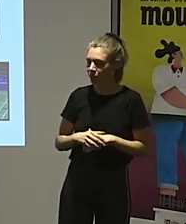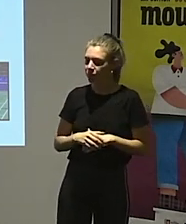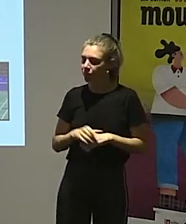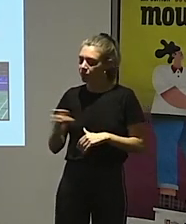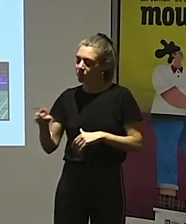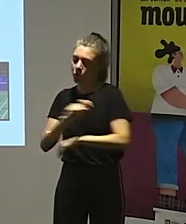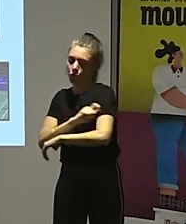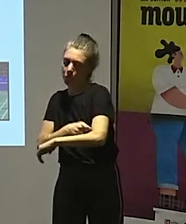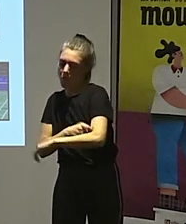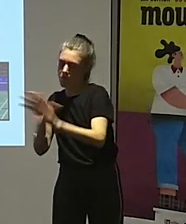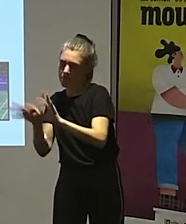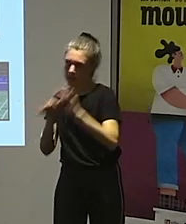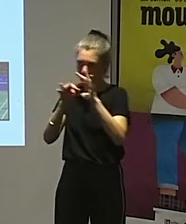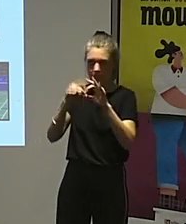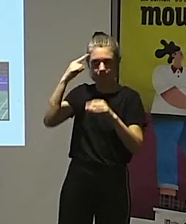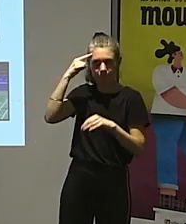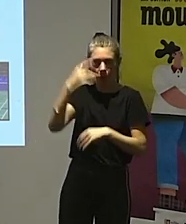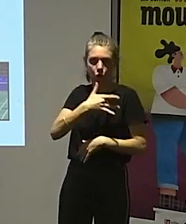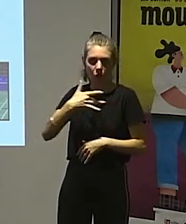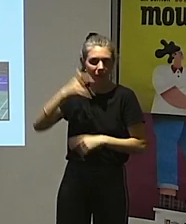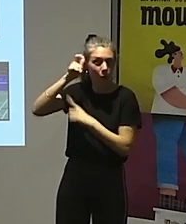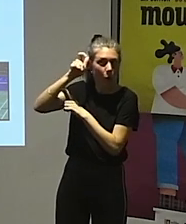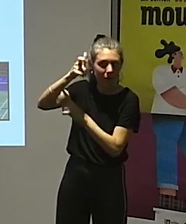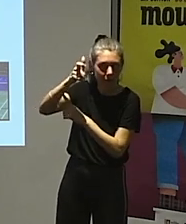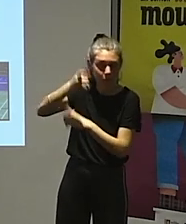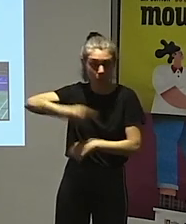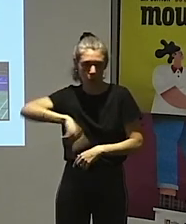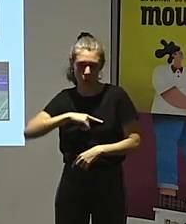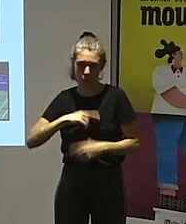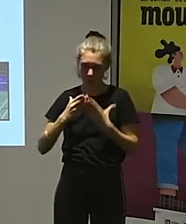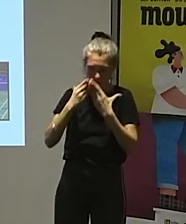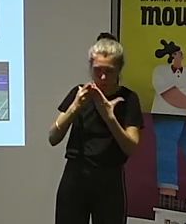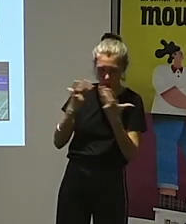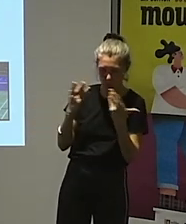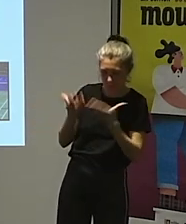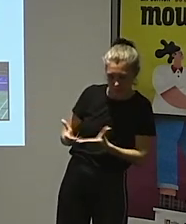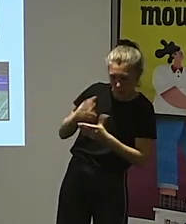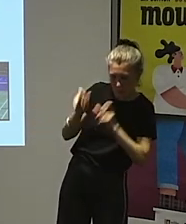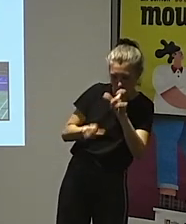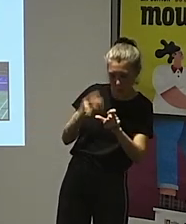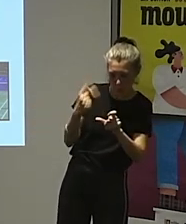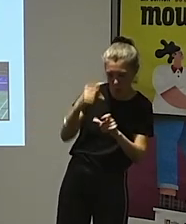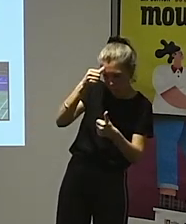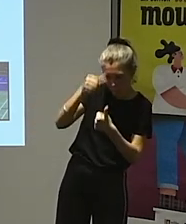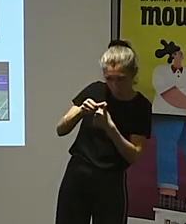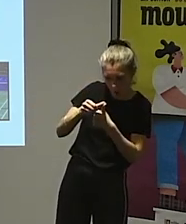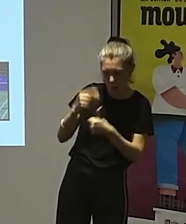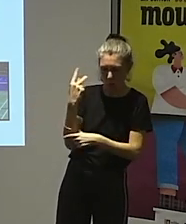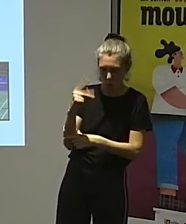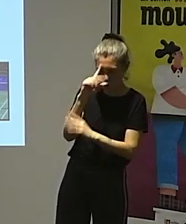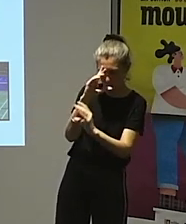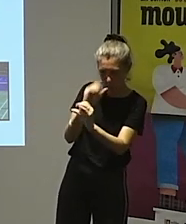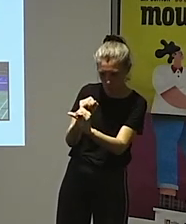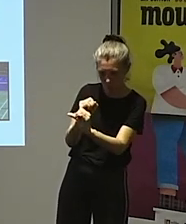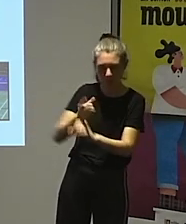cognitive. On s'intéresse particulièrement à l'amélioration de la mémoire et des fonctions d'attention. Donc, il y a deux zones